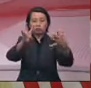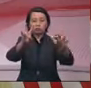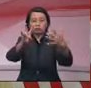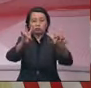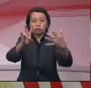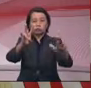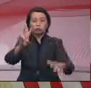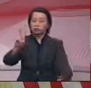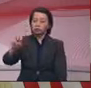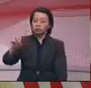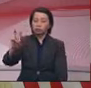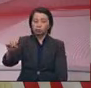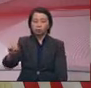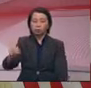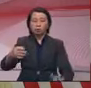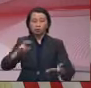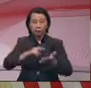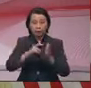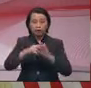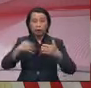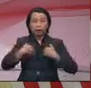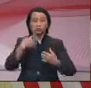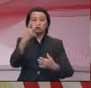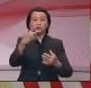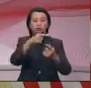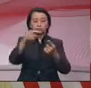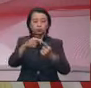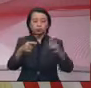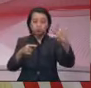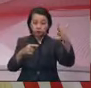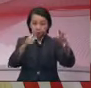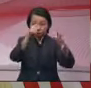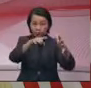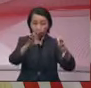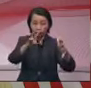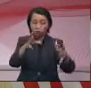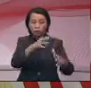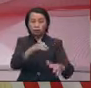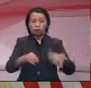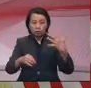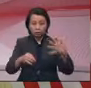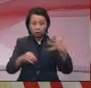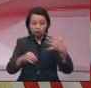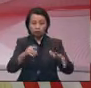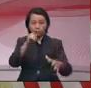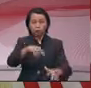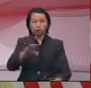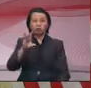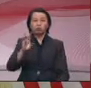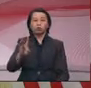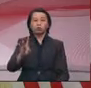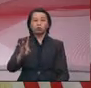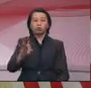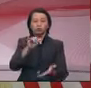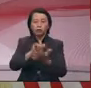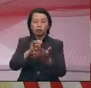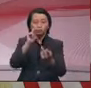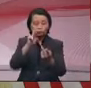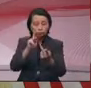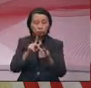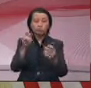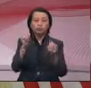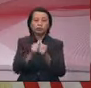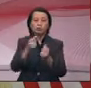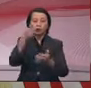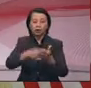15 Julai 2020. Jadi ada dua tarikh yang saya sebut tadi, 15 Julai dan 15 Ogos. Ya. Itu bersesuaian dengan apa